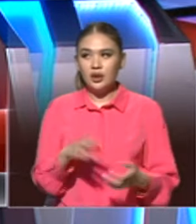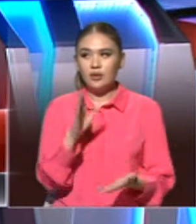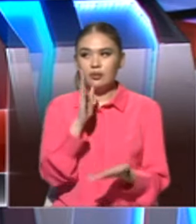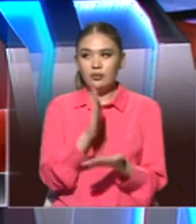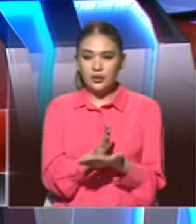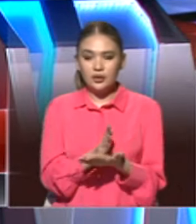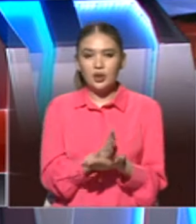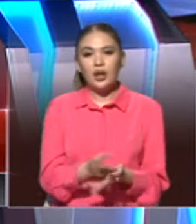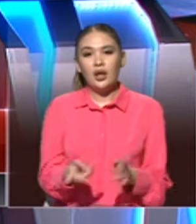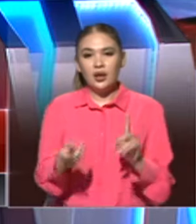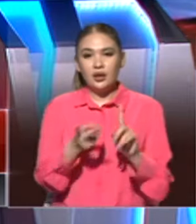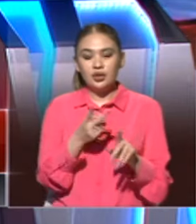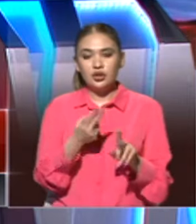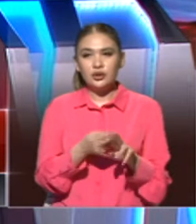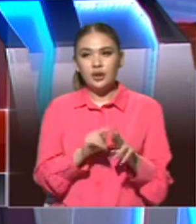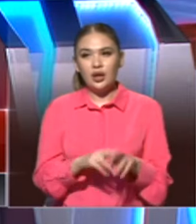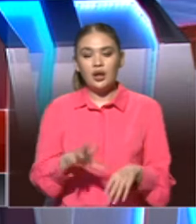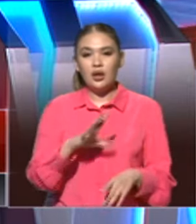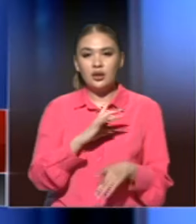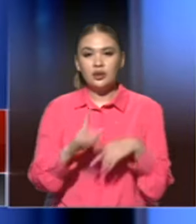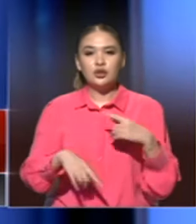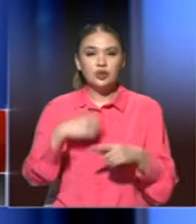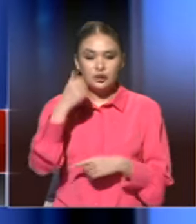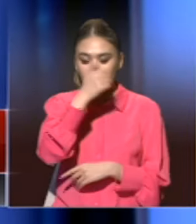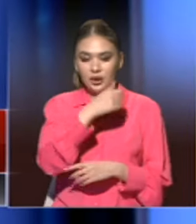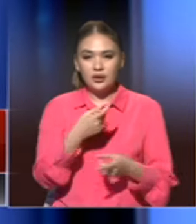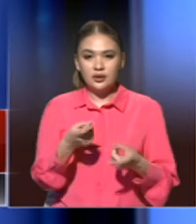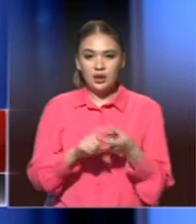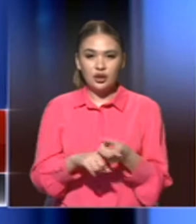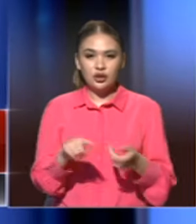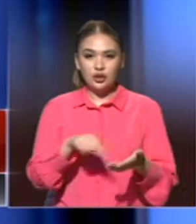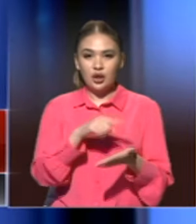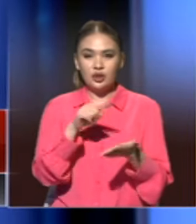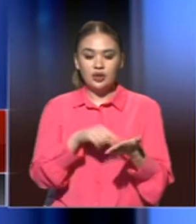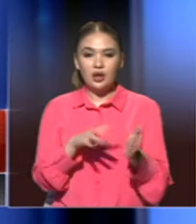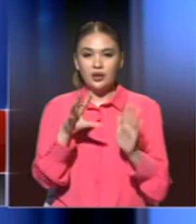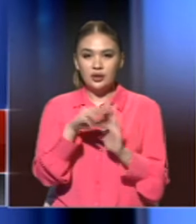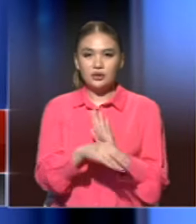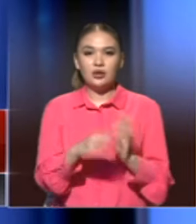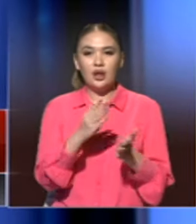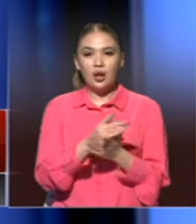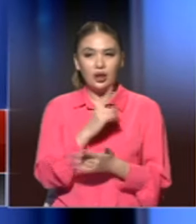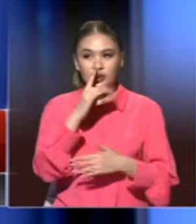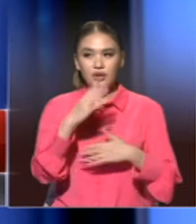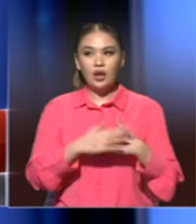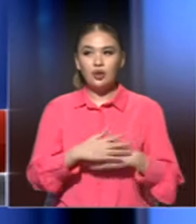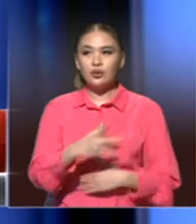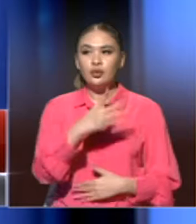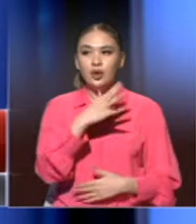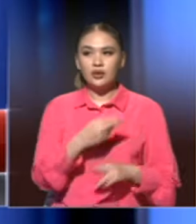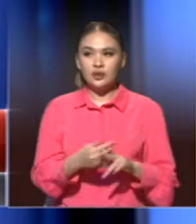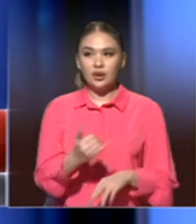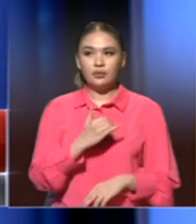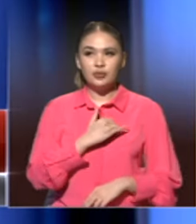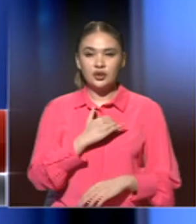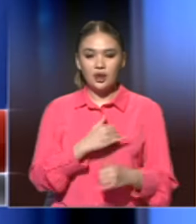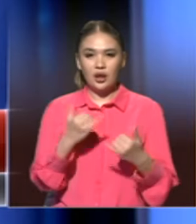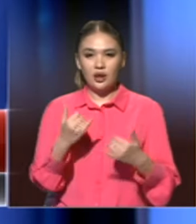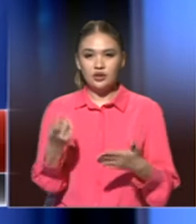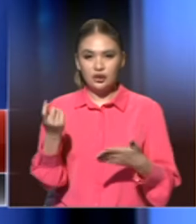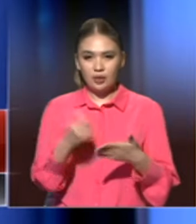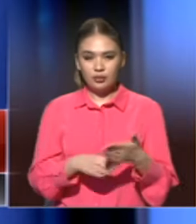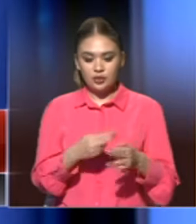Біріншіден, екіншіден ағымдағы жылдан бастап бізде сәйкестендіру бойынша сұрақтар енгізілді. Алдағы уақытта бізде қазір біз жабық түрдегі